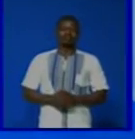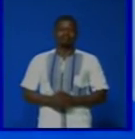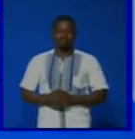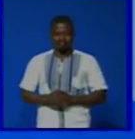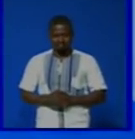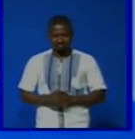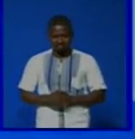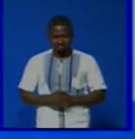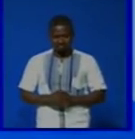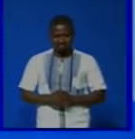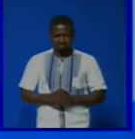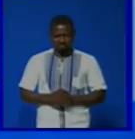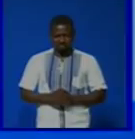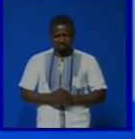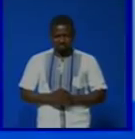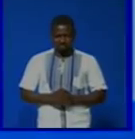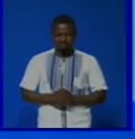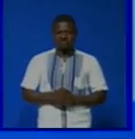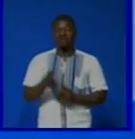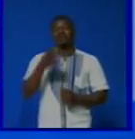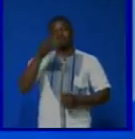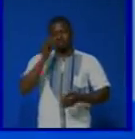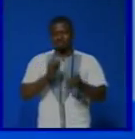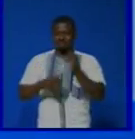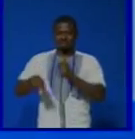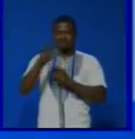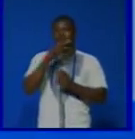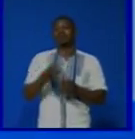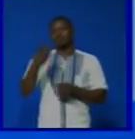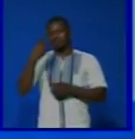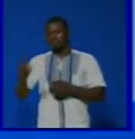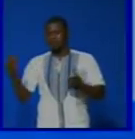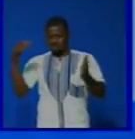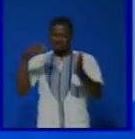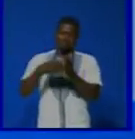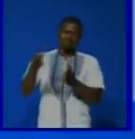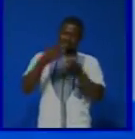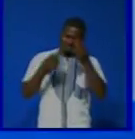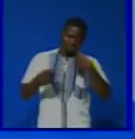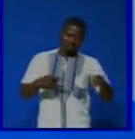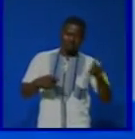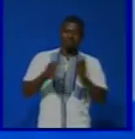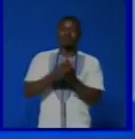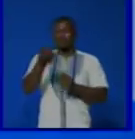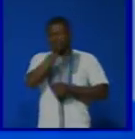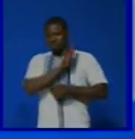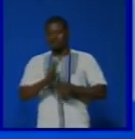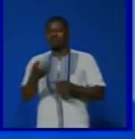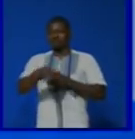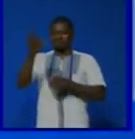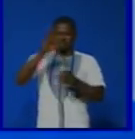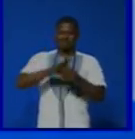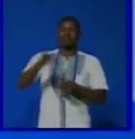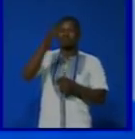Bolsonaro contre Haddad, ou si vous voulez, l'extrême droite contre la gauche. Au Brésil, la présidentielle d'hier ne va pas contribuer